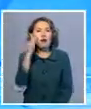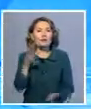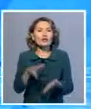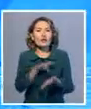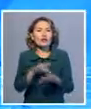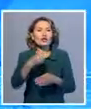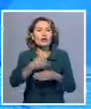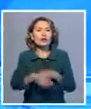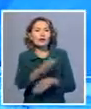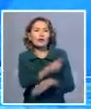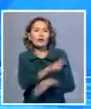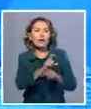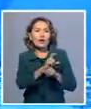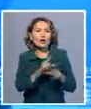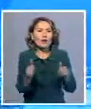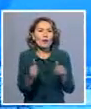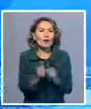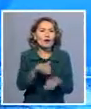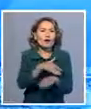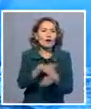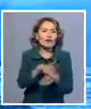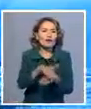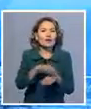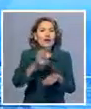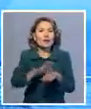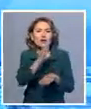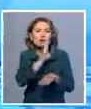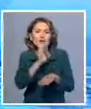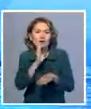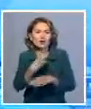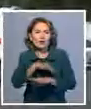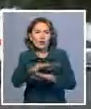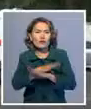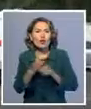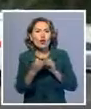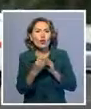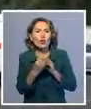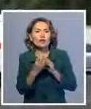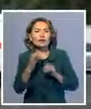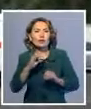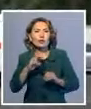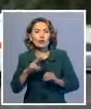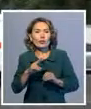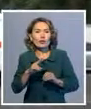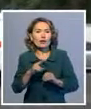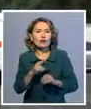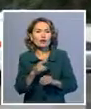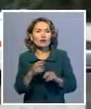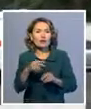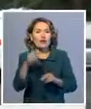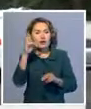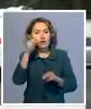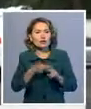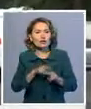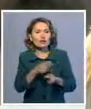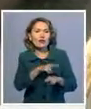Алматыда қалалық орталық клиникалық аурухана қақпасының алдында науқас әйел қайтыс болды. 14-ші шілде күні оны ауруханаға полиция қызметкерлері